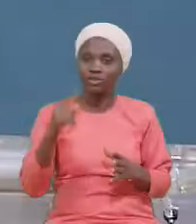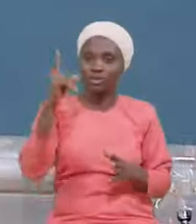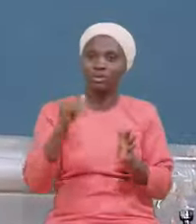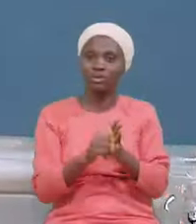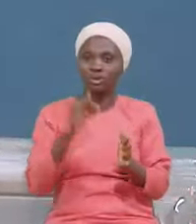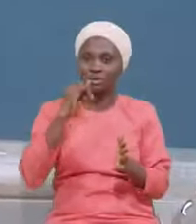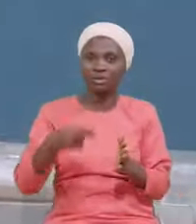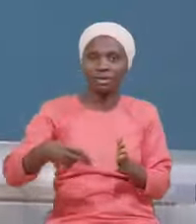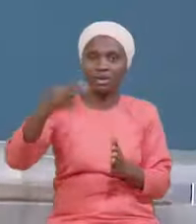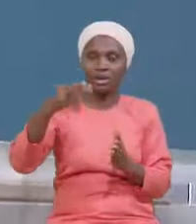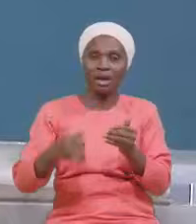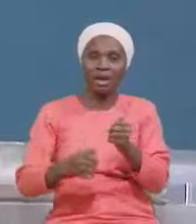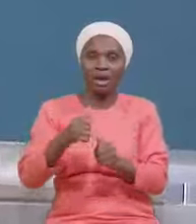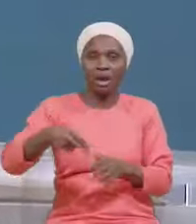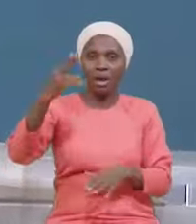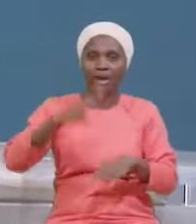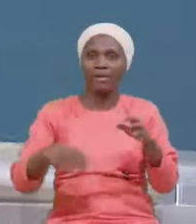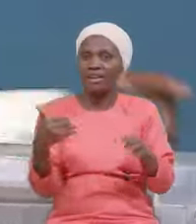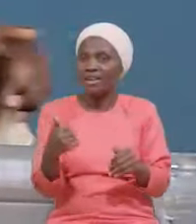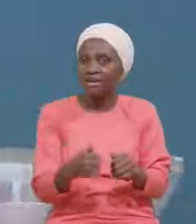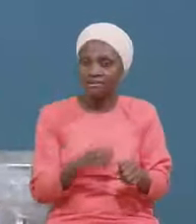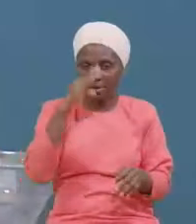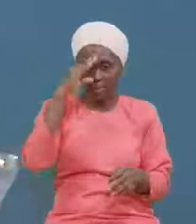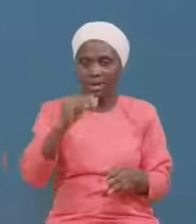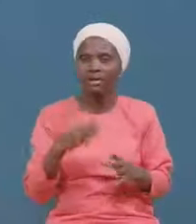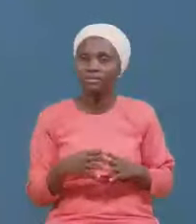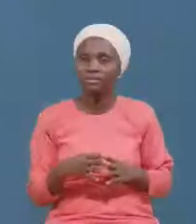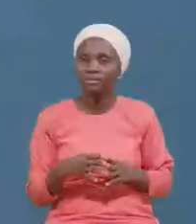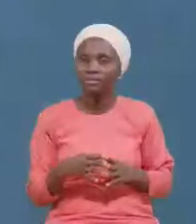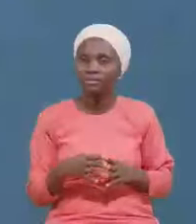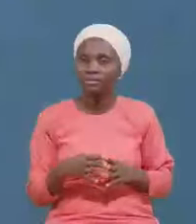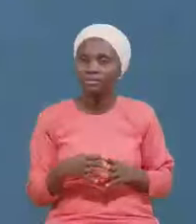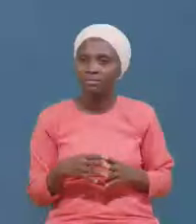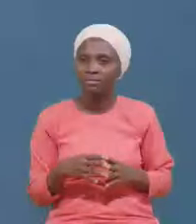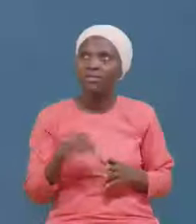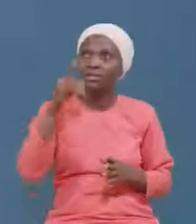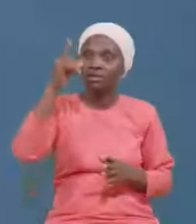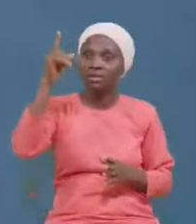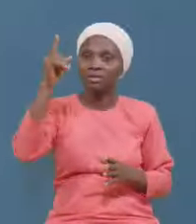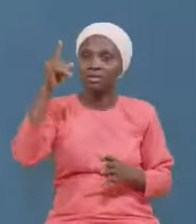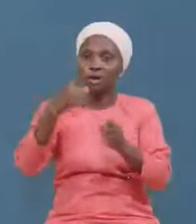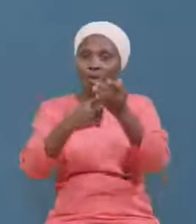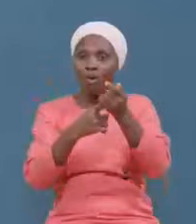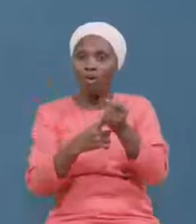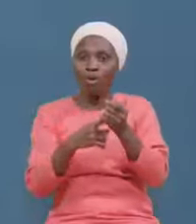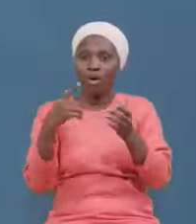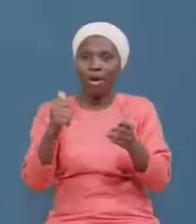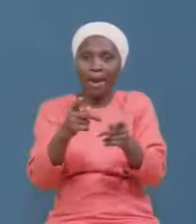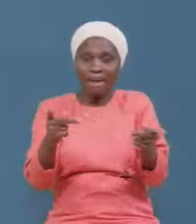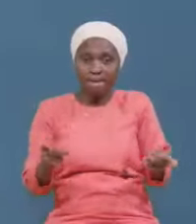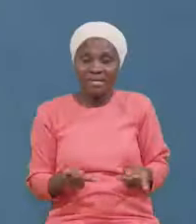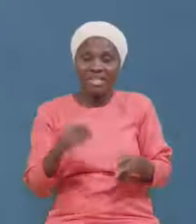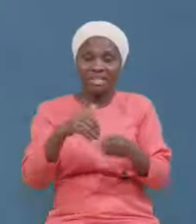higher than every man. ఆయన సకల మానవాళి కంటే ఉన్నతమైన వాడు. He holds a place in the